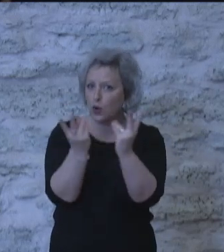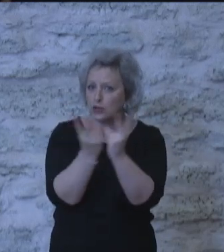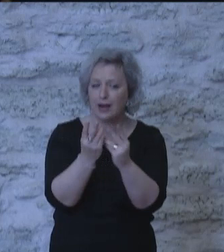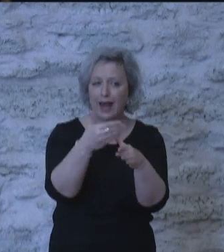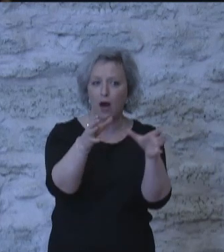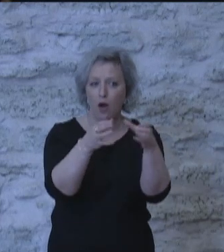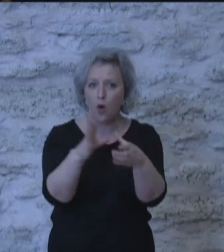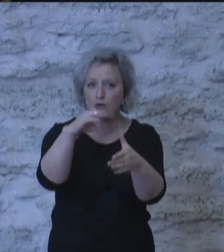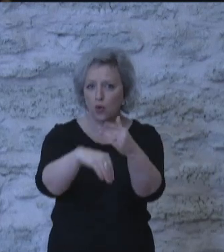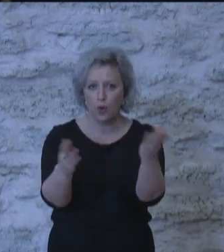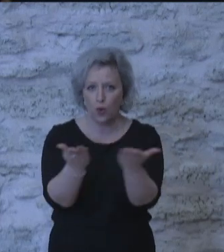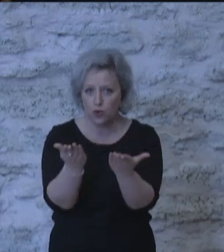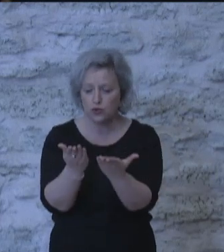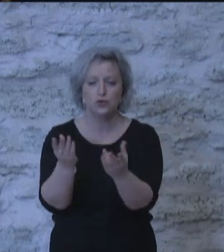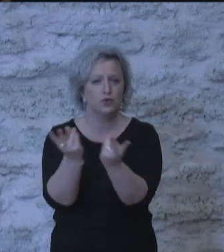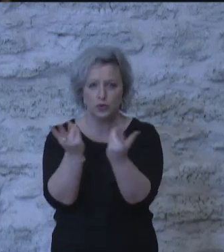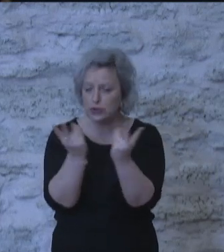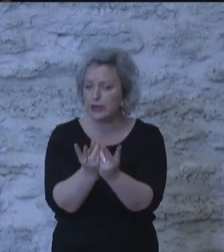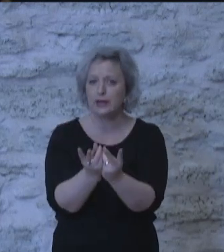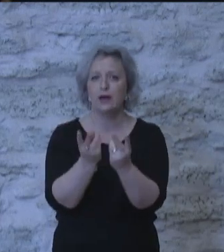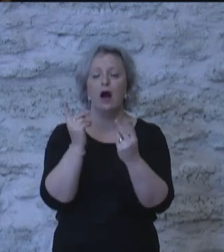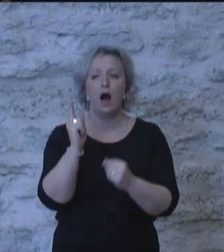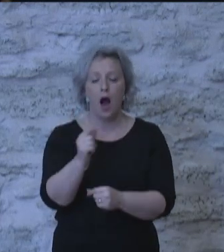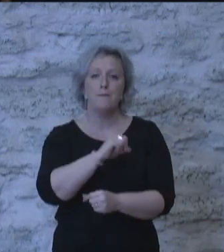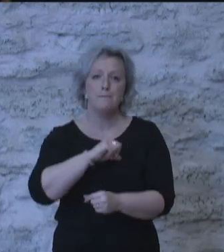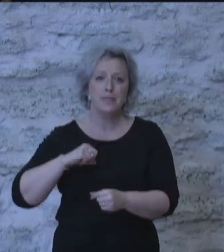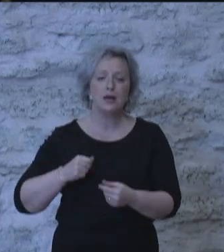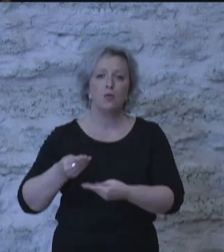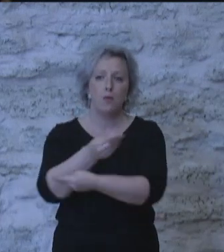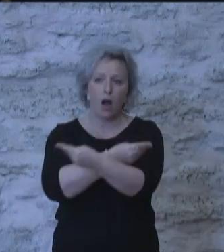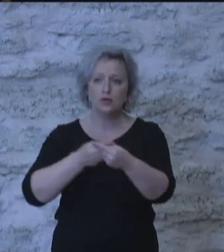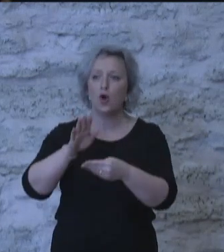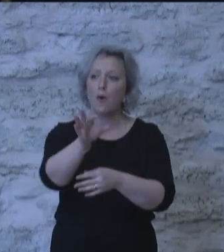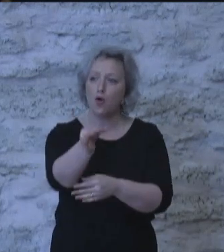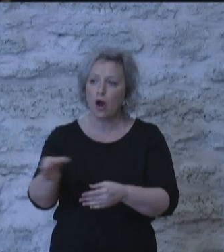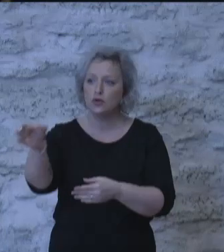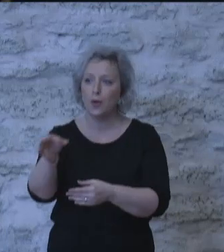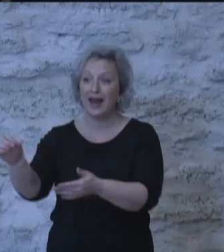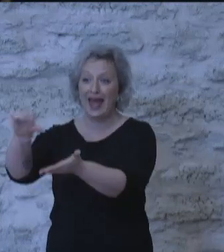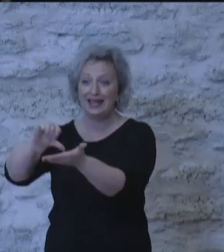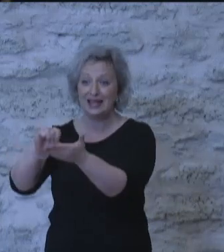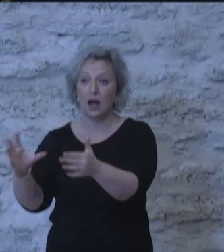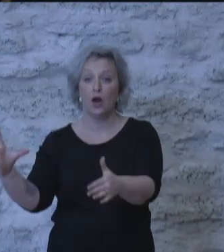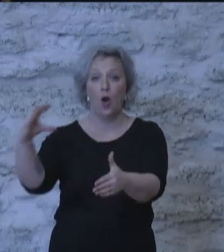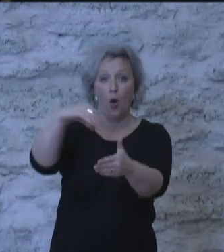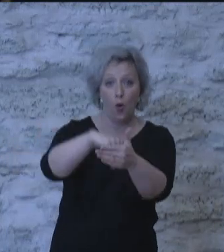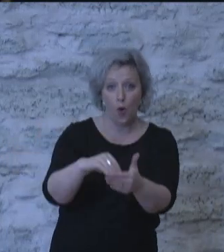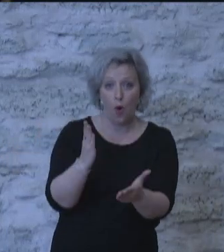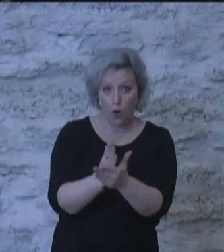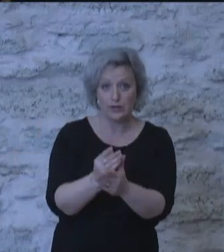polumajandus ja ka tegelevate organisatsioonide esindajad. Kas oli selge? Nüüd